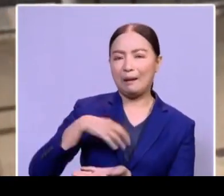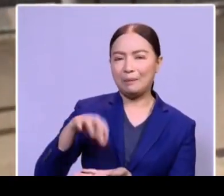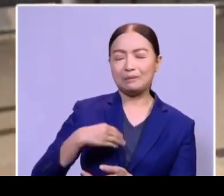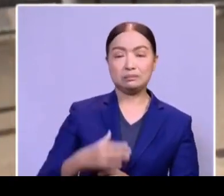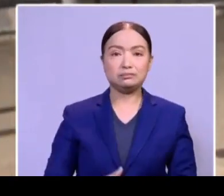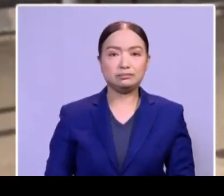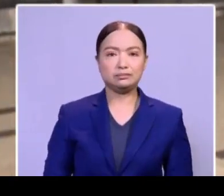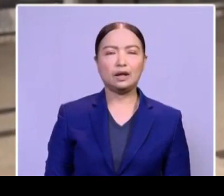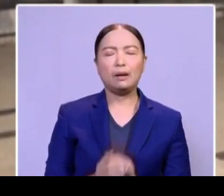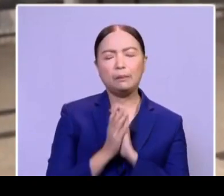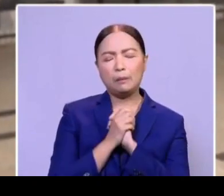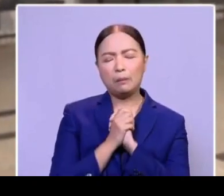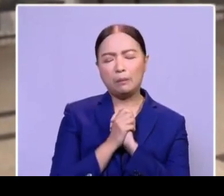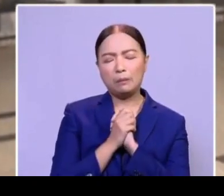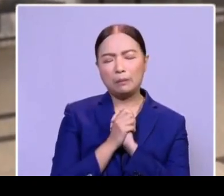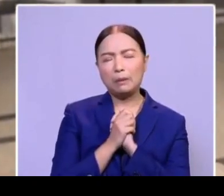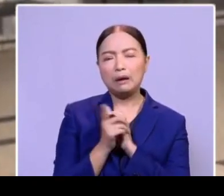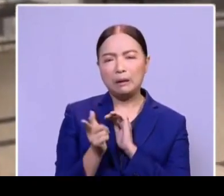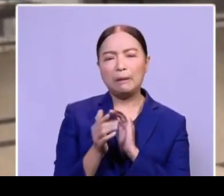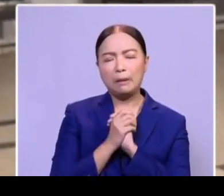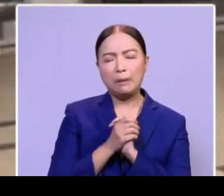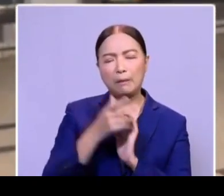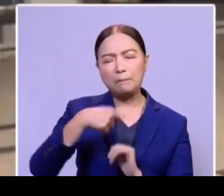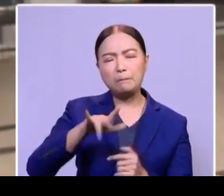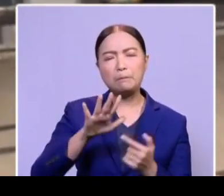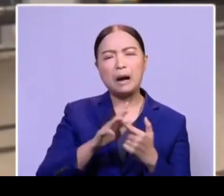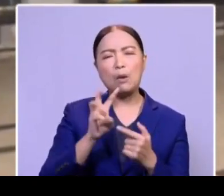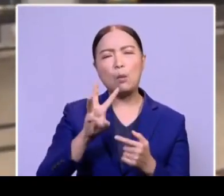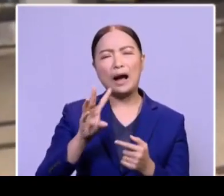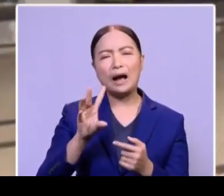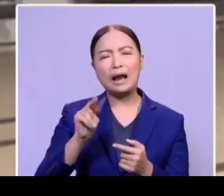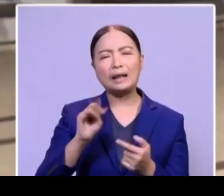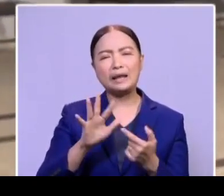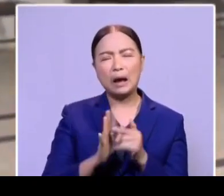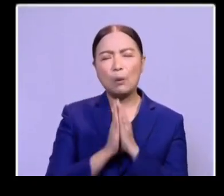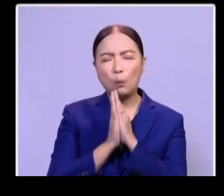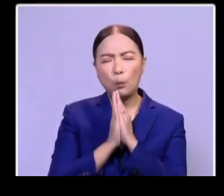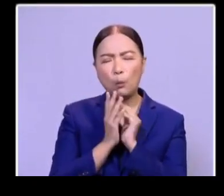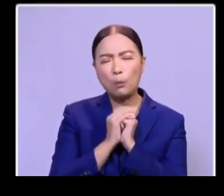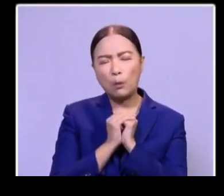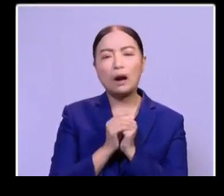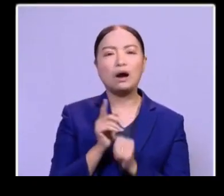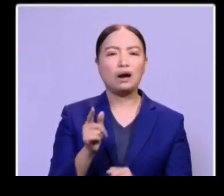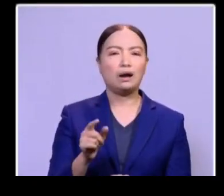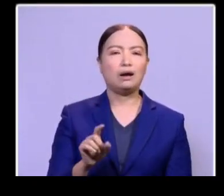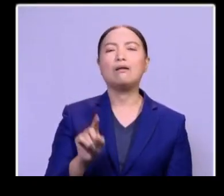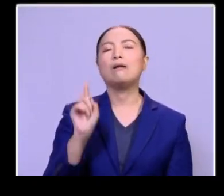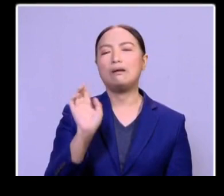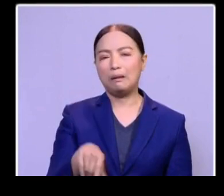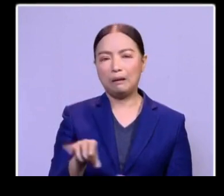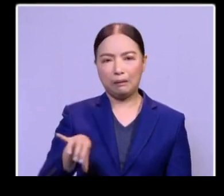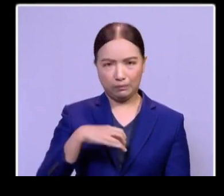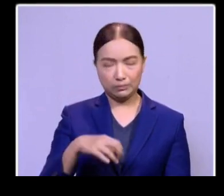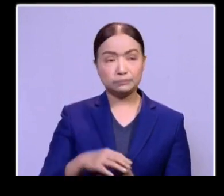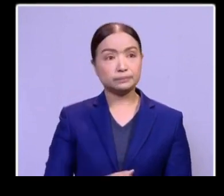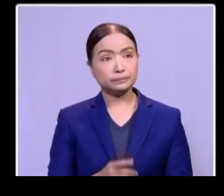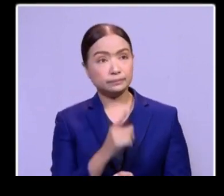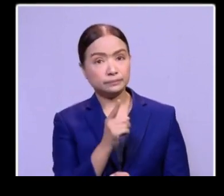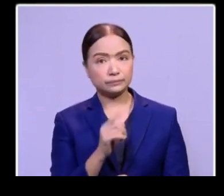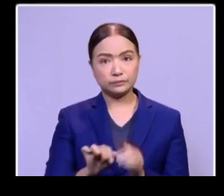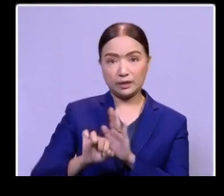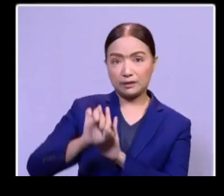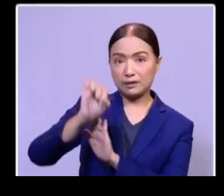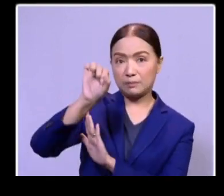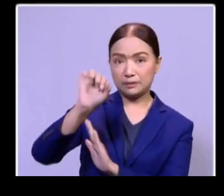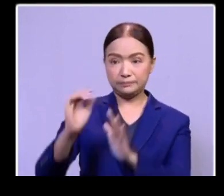ภาวนาอย่างเดียว ภาวนาสิ่งศักดิ์สิทธิ์อย่างเดียวเลย ครับ ส่วนที่จังหวัดเชียงใหม่เช้